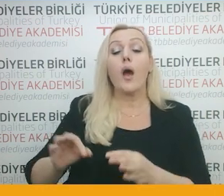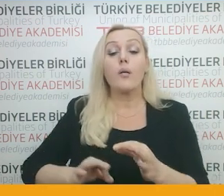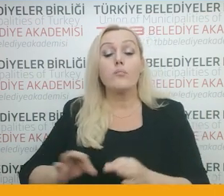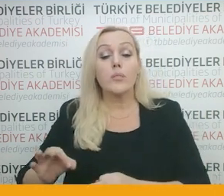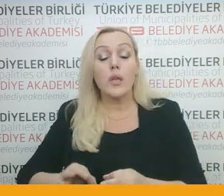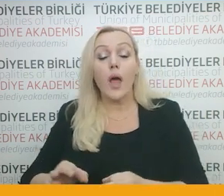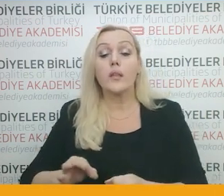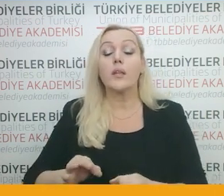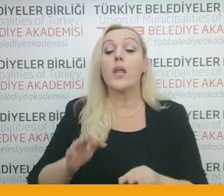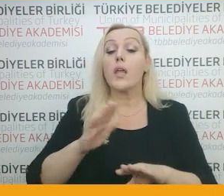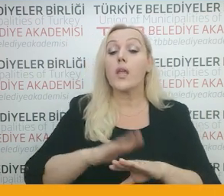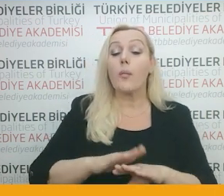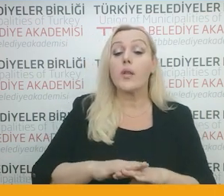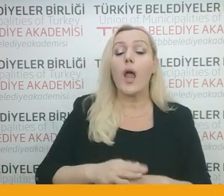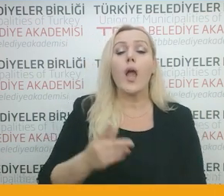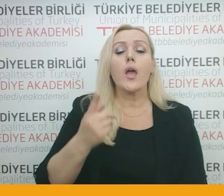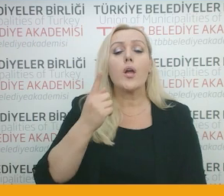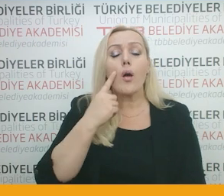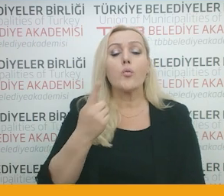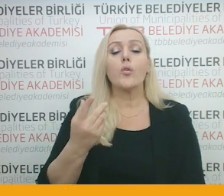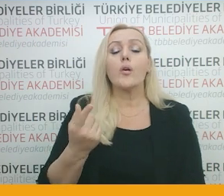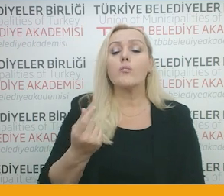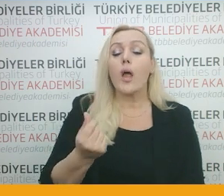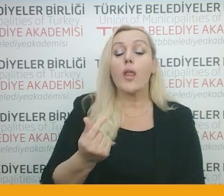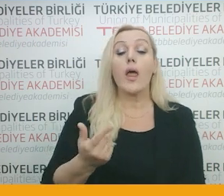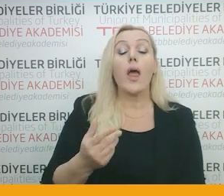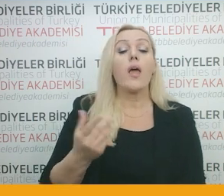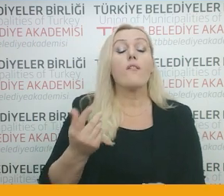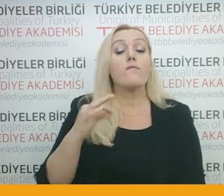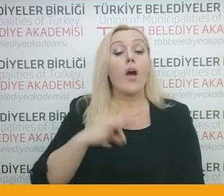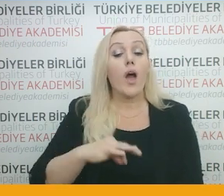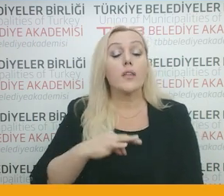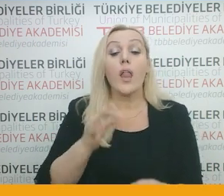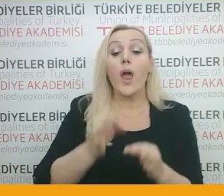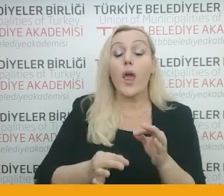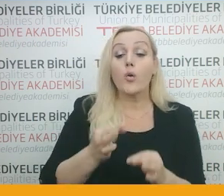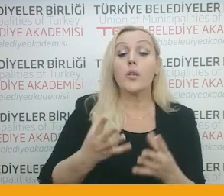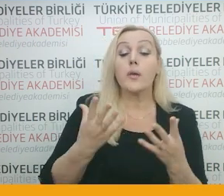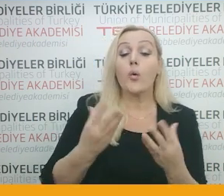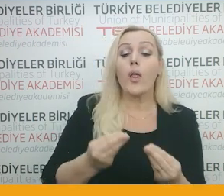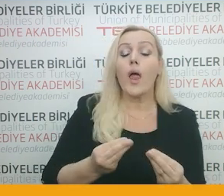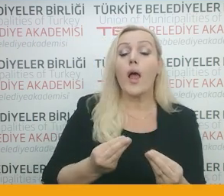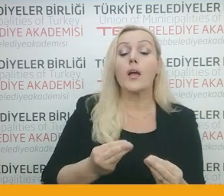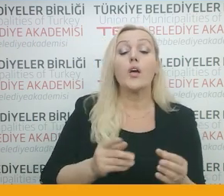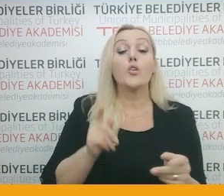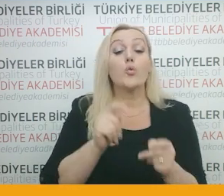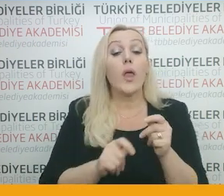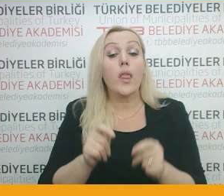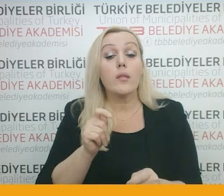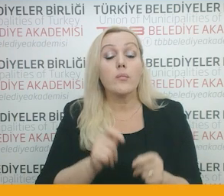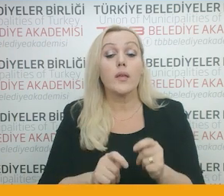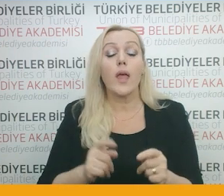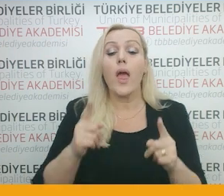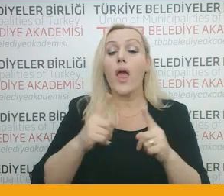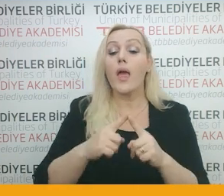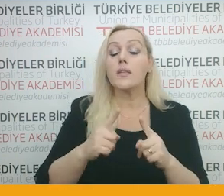ve hedefler doğrultusunda kamu kaynaklarının etkili, ekonomik ve verimli bir şekilde elde edilmesi ve kullanılmasını